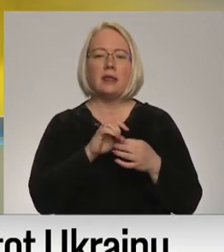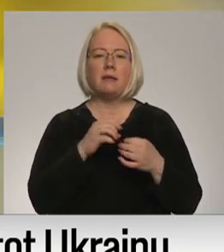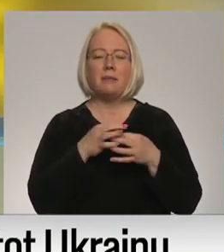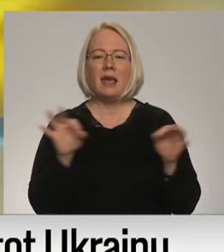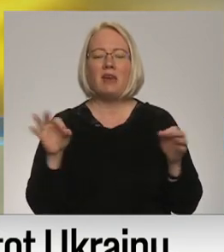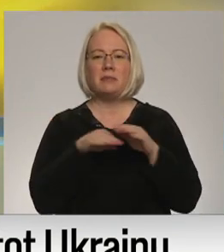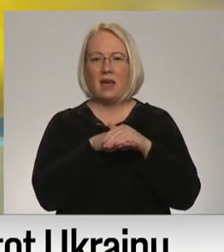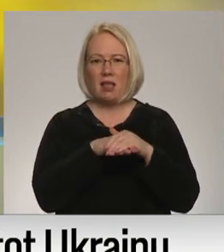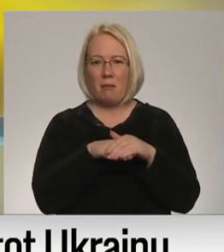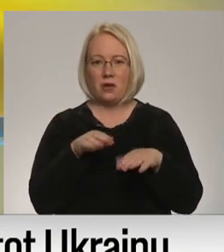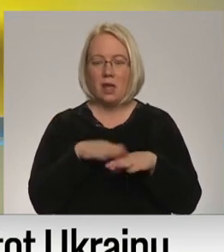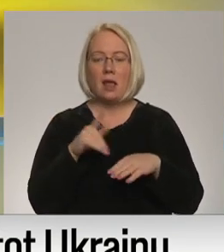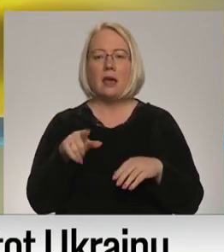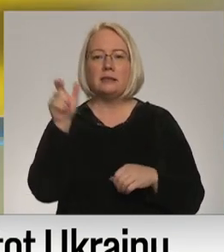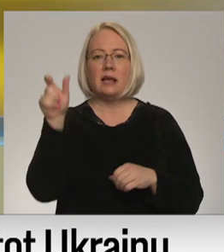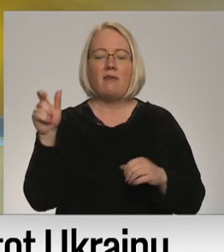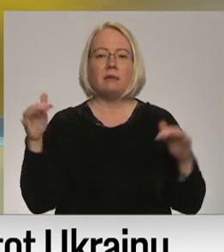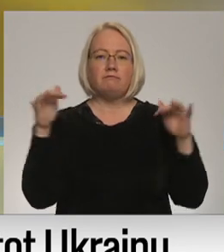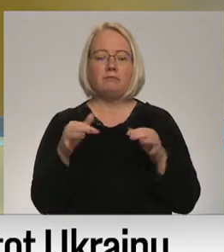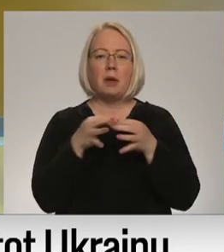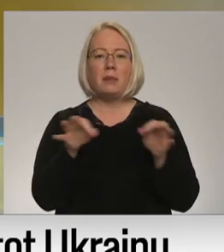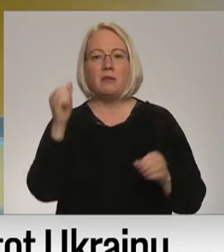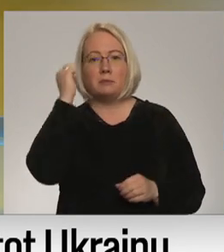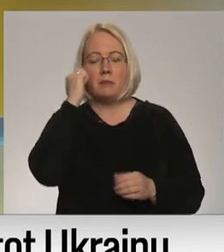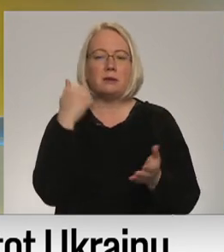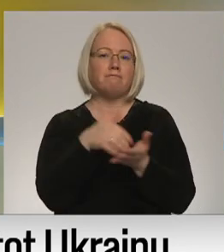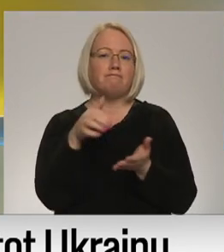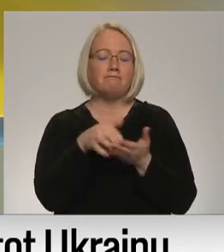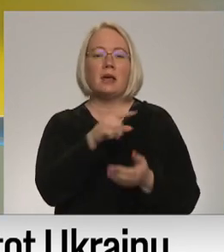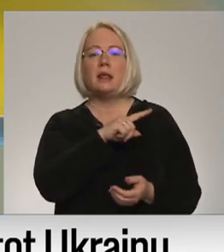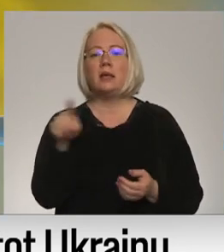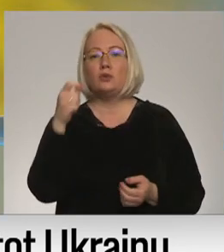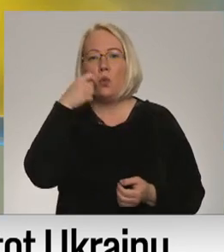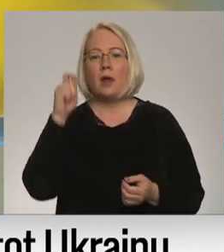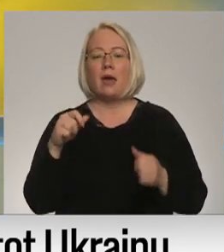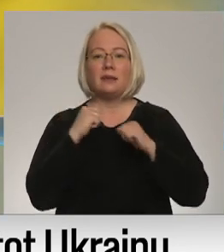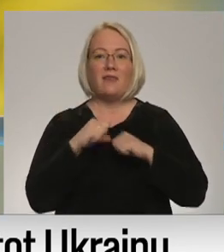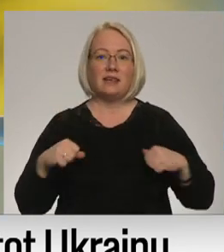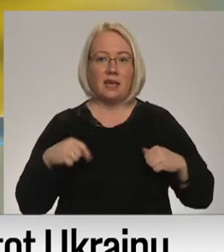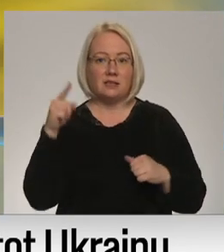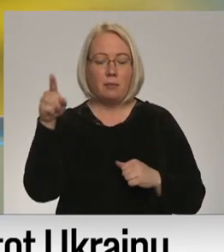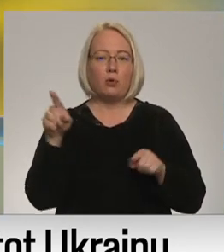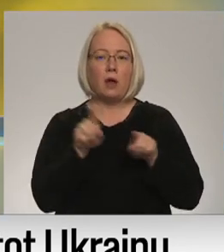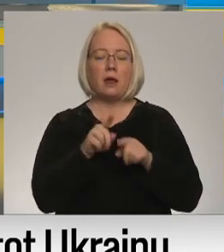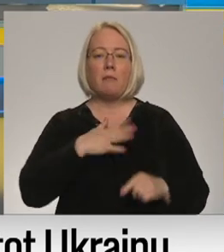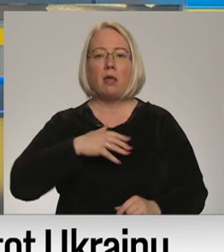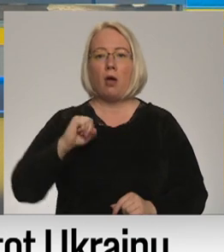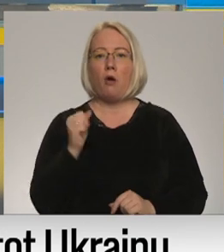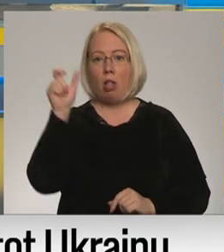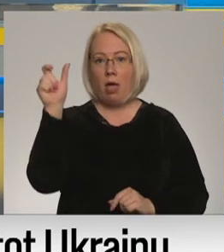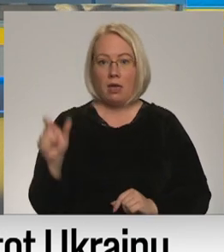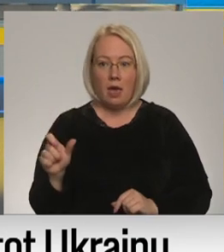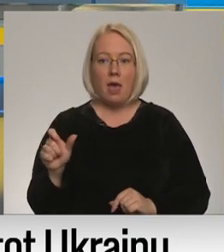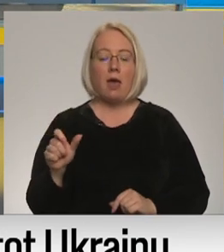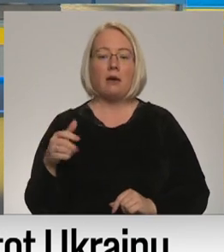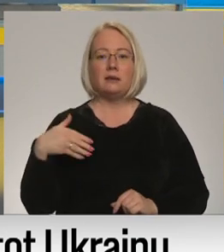Tūkstošiem cilvēku pulcējās pie brīvības pieminekļa un tad devās gājienā līdz Ukrainas vēstniecībai. Turpat labi atrodas arī mana kolēģe Madara Līcīte.